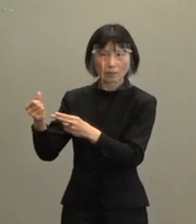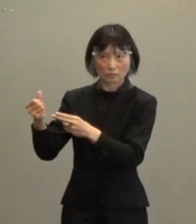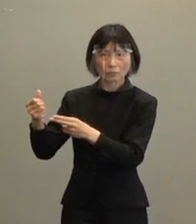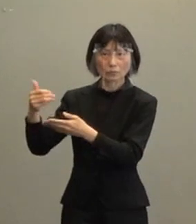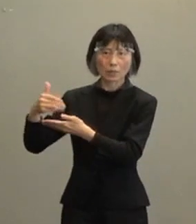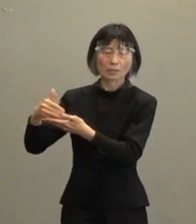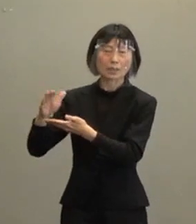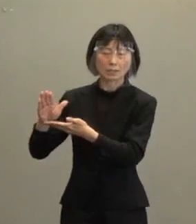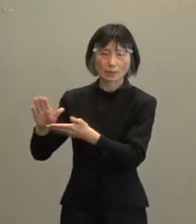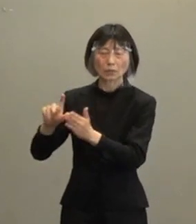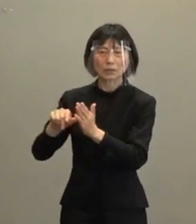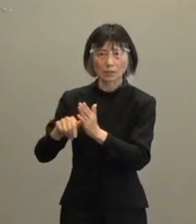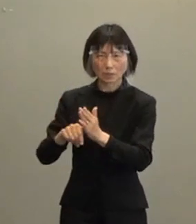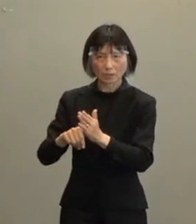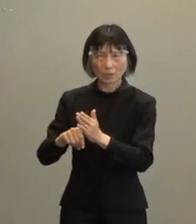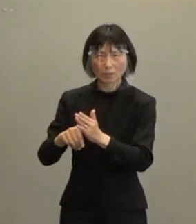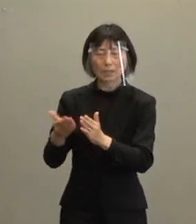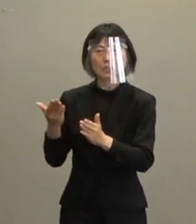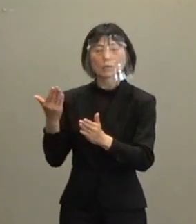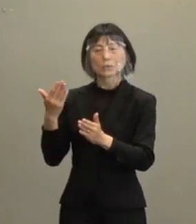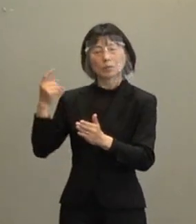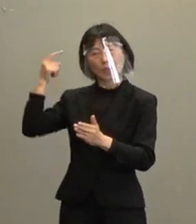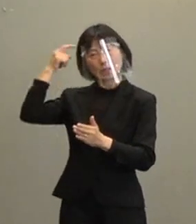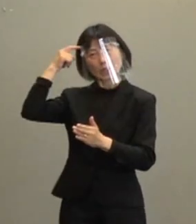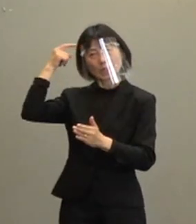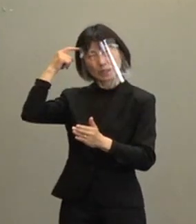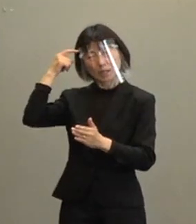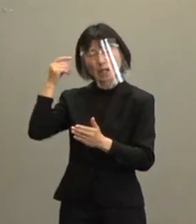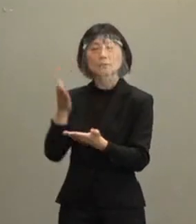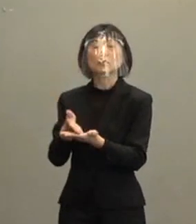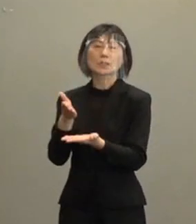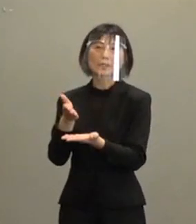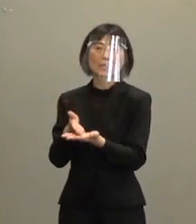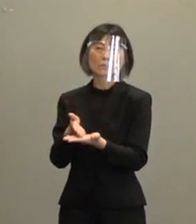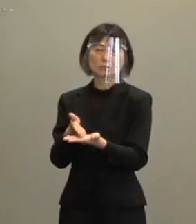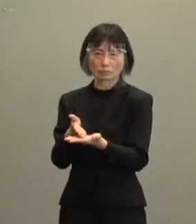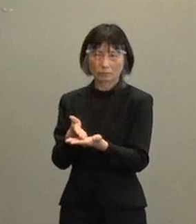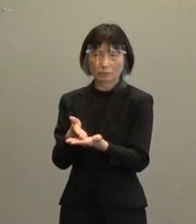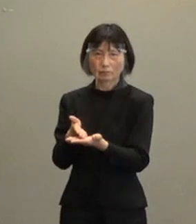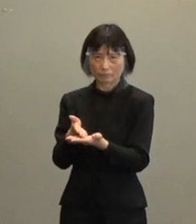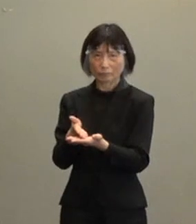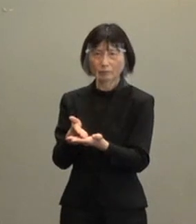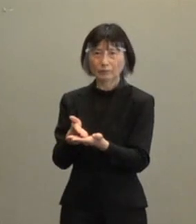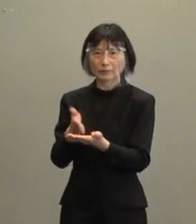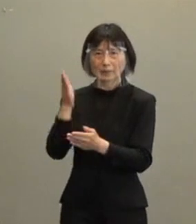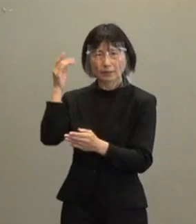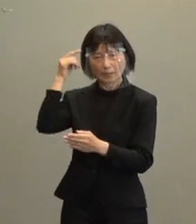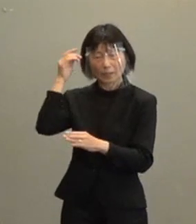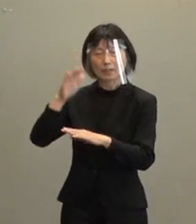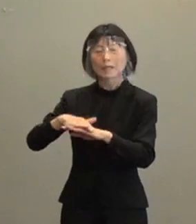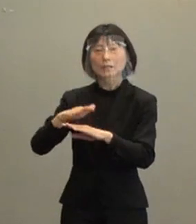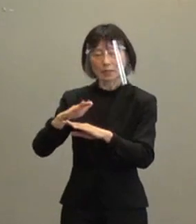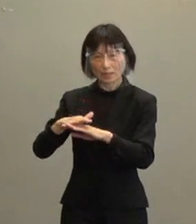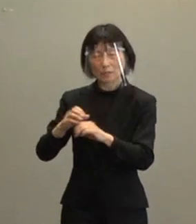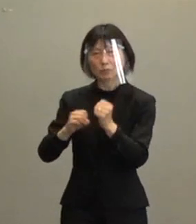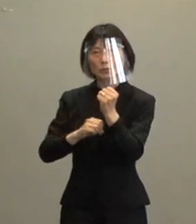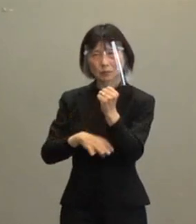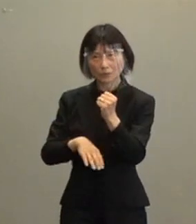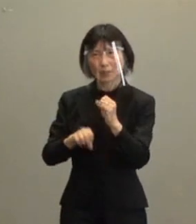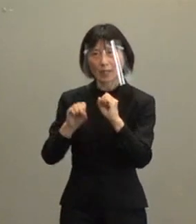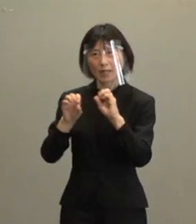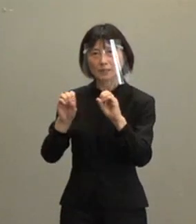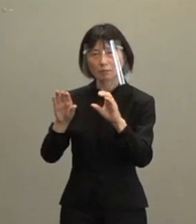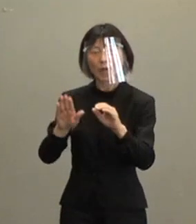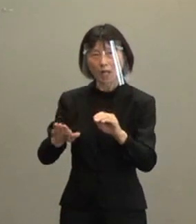中で、先ほど考えた申し上げたポリシーに従ってですね、発信をすることはそれはあり得ると思